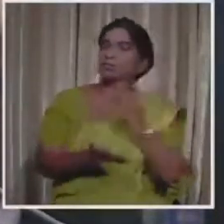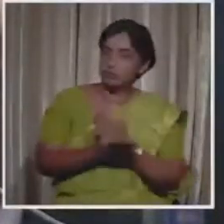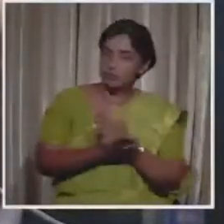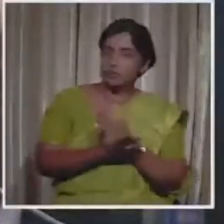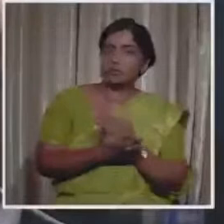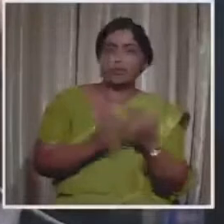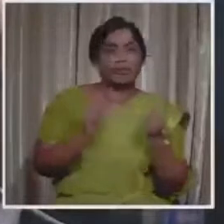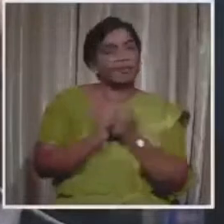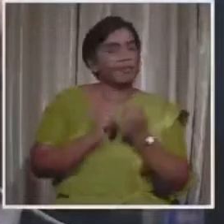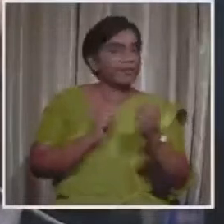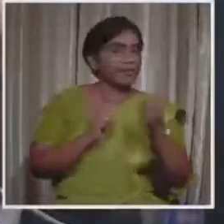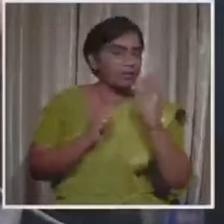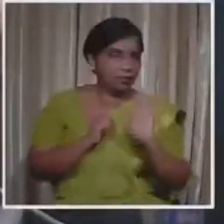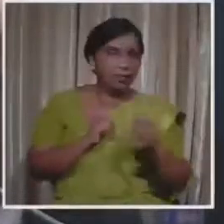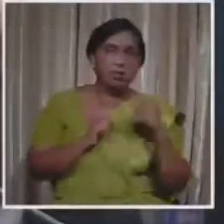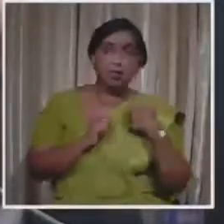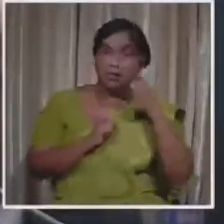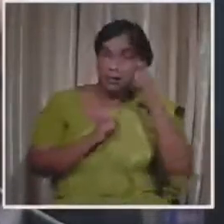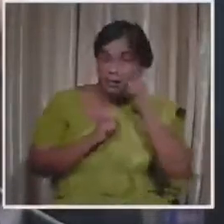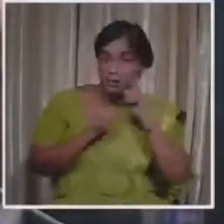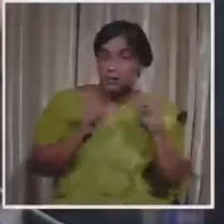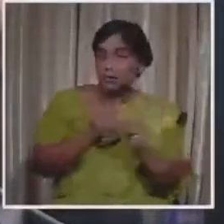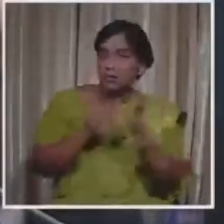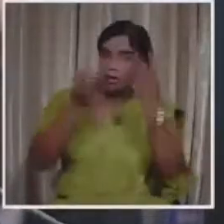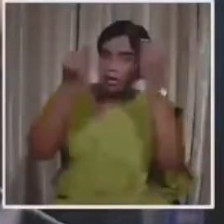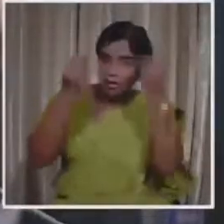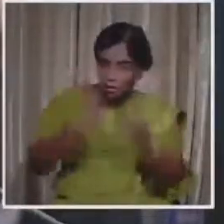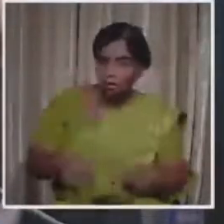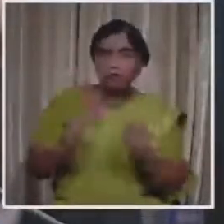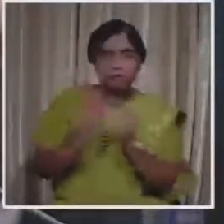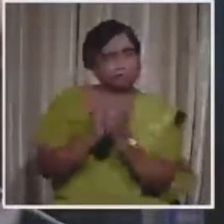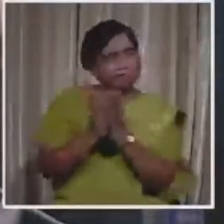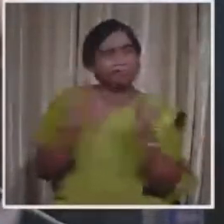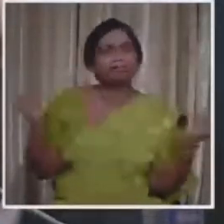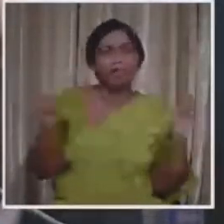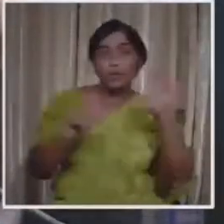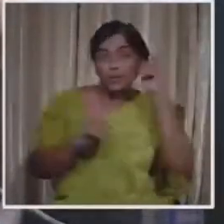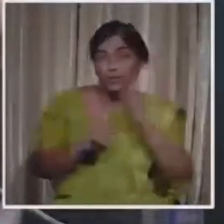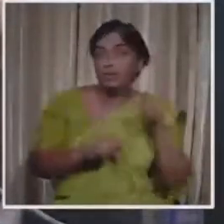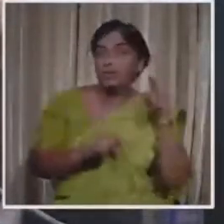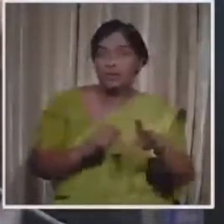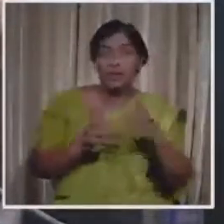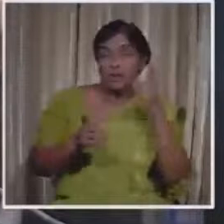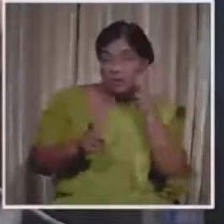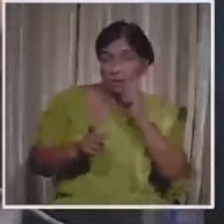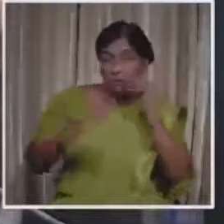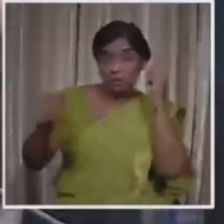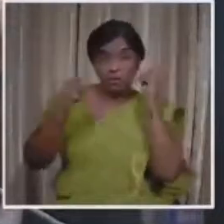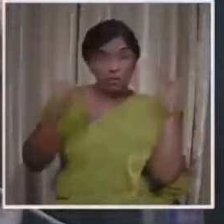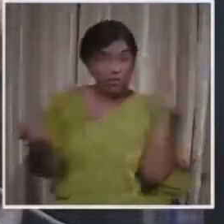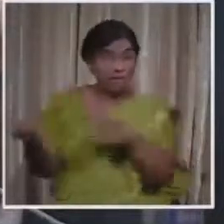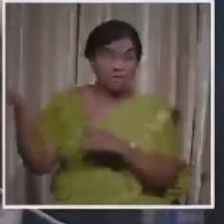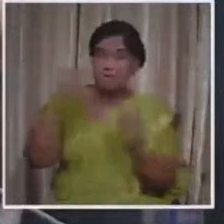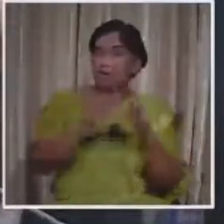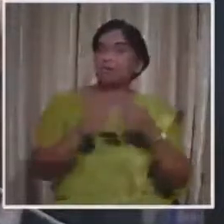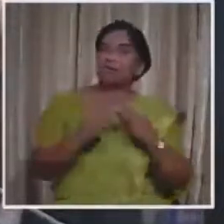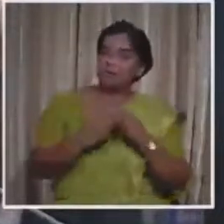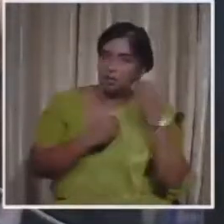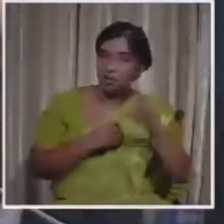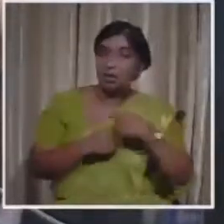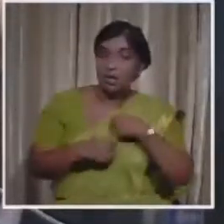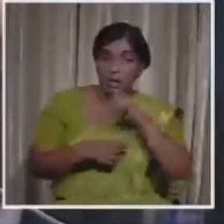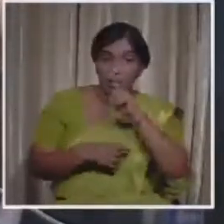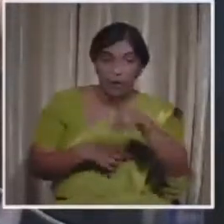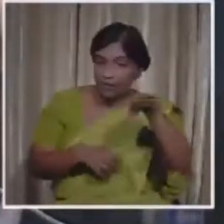अभी पीवर गते युतुई त्रस्तवादे अभी पराजय कल युतुई त्रस्तवादे त्रस्तवादे पीड़ित युतुई अभी कीर दे